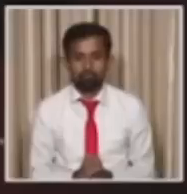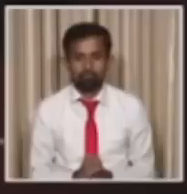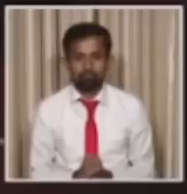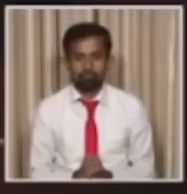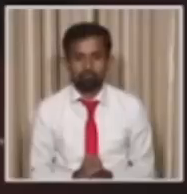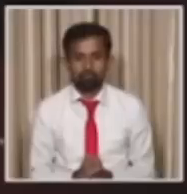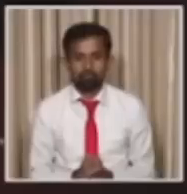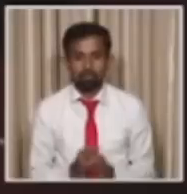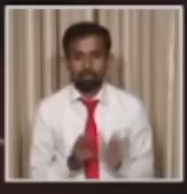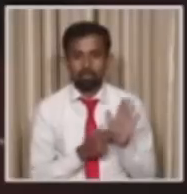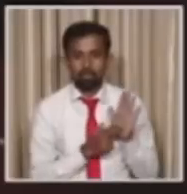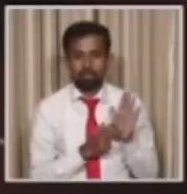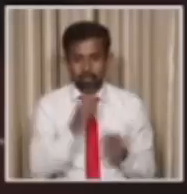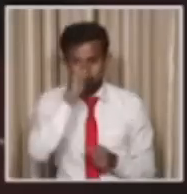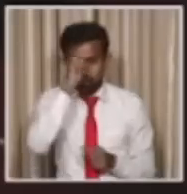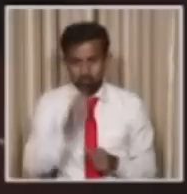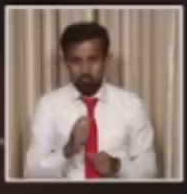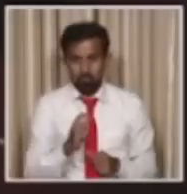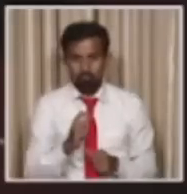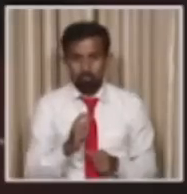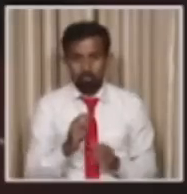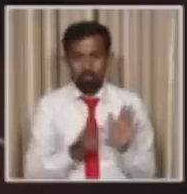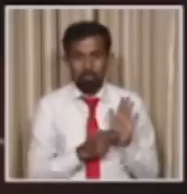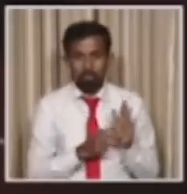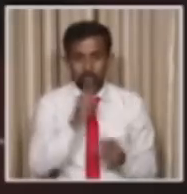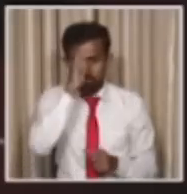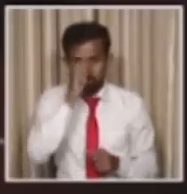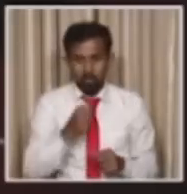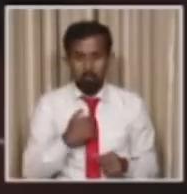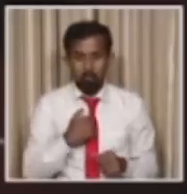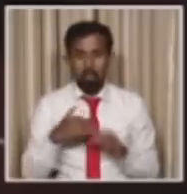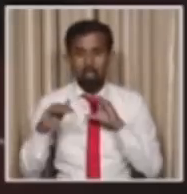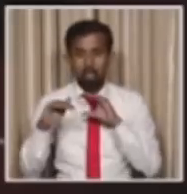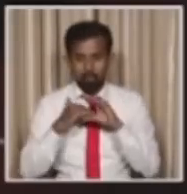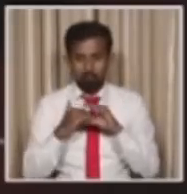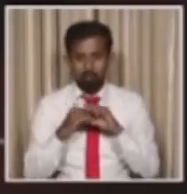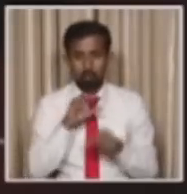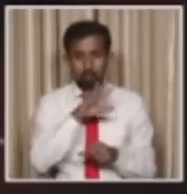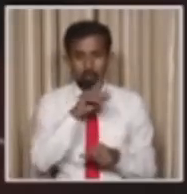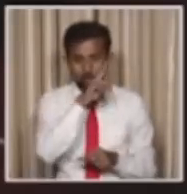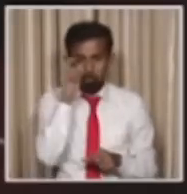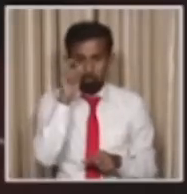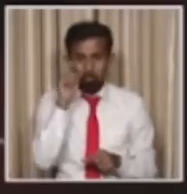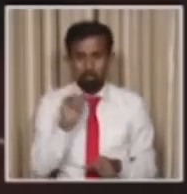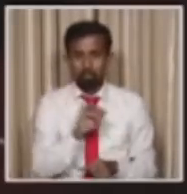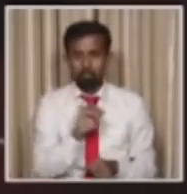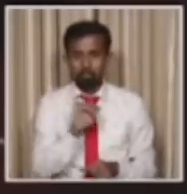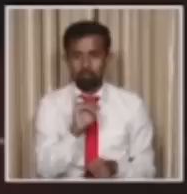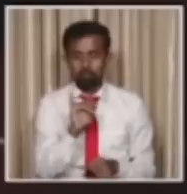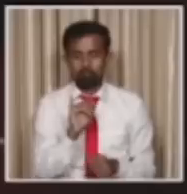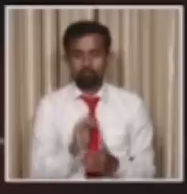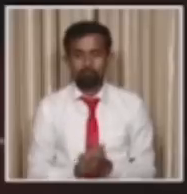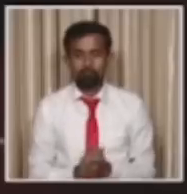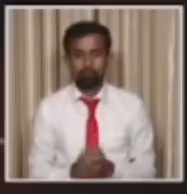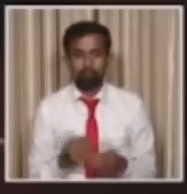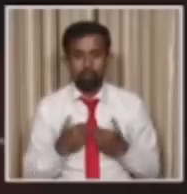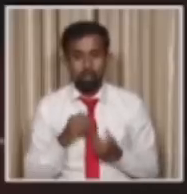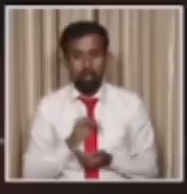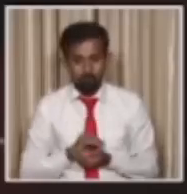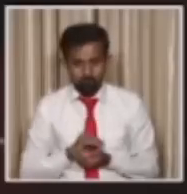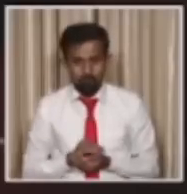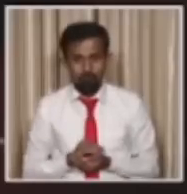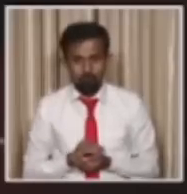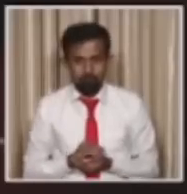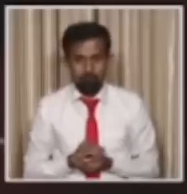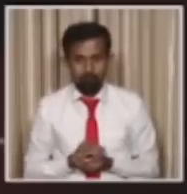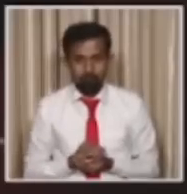නෑ නිලන්ත ජයවර්ධන මහත්මයා නිලන්ත ජයවර්ධන මහත්මයා මට වෙලා තියෙනවා පස්වෙනි මාසේ 16 වෙනිදා මගේ ළඟ තියෙනවා ඒක මගේ ළඟ